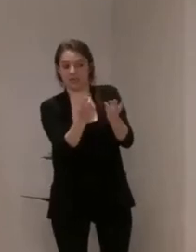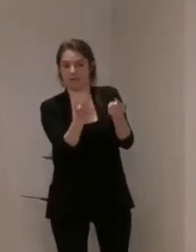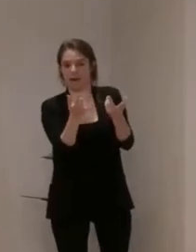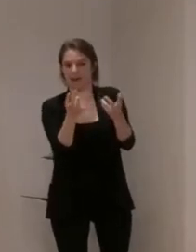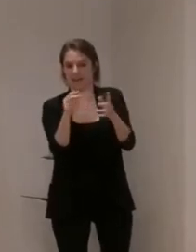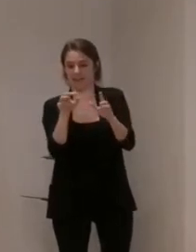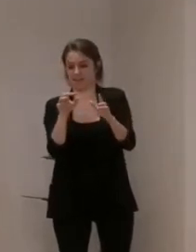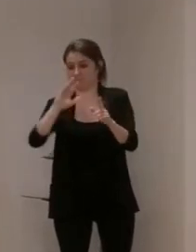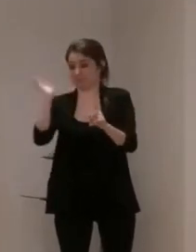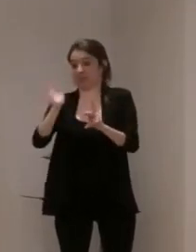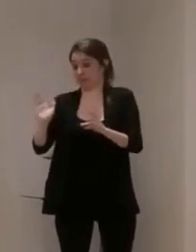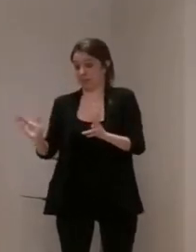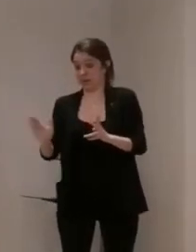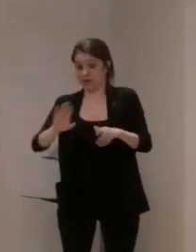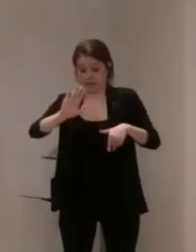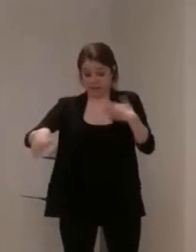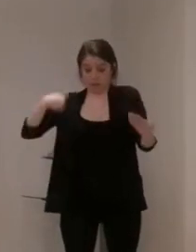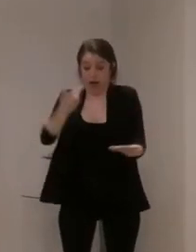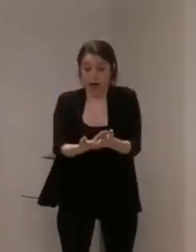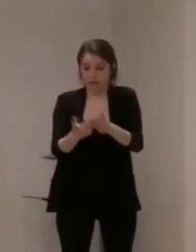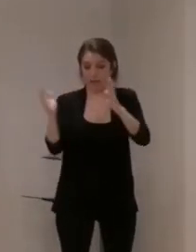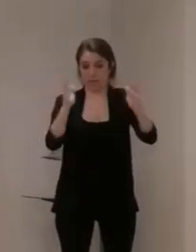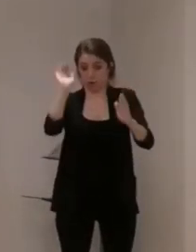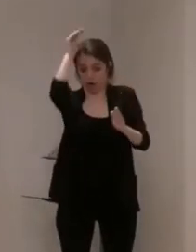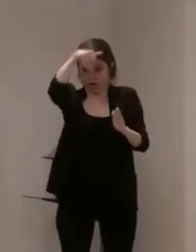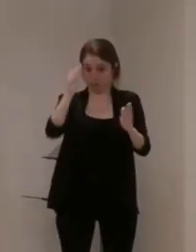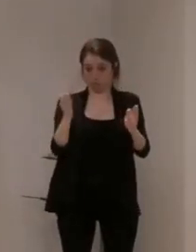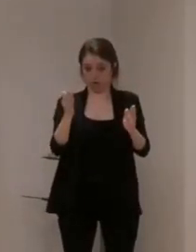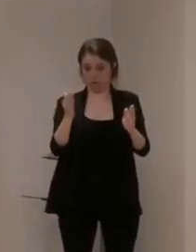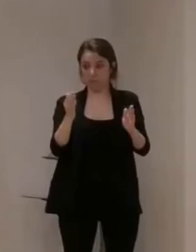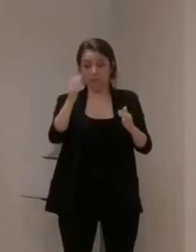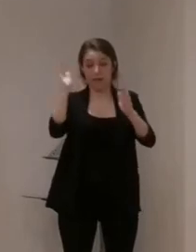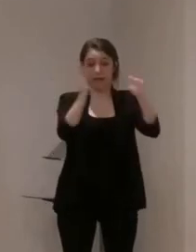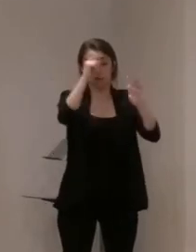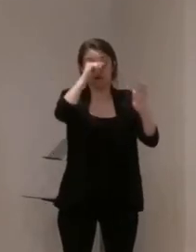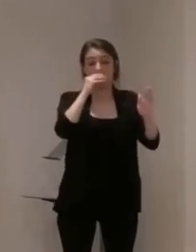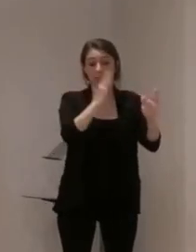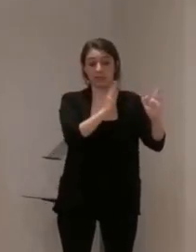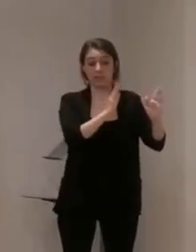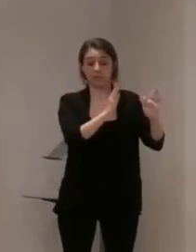durant fins a la República. I el franquisme